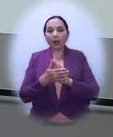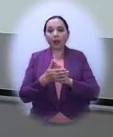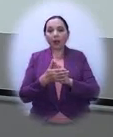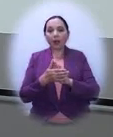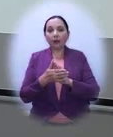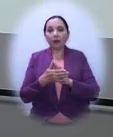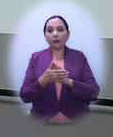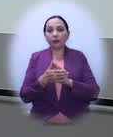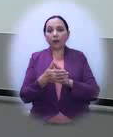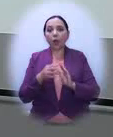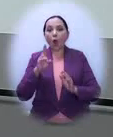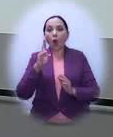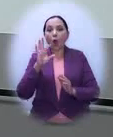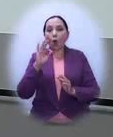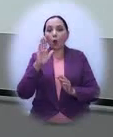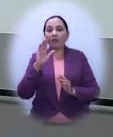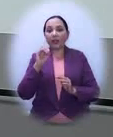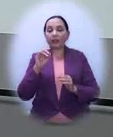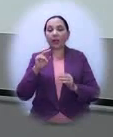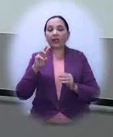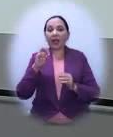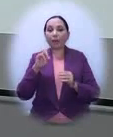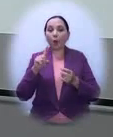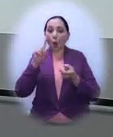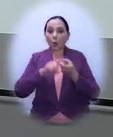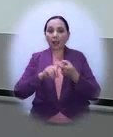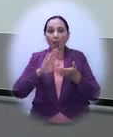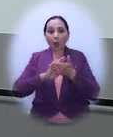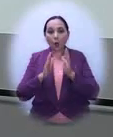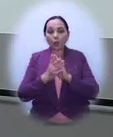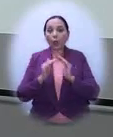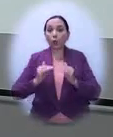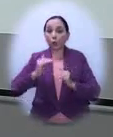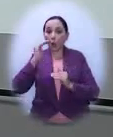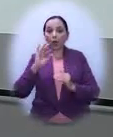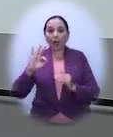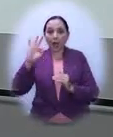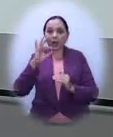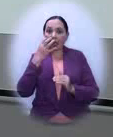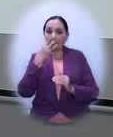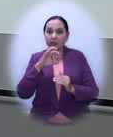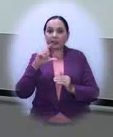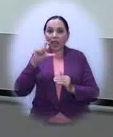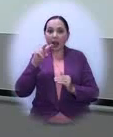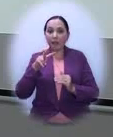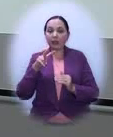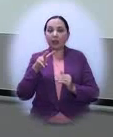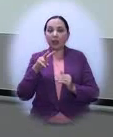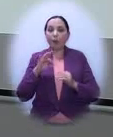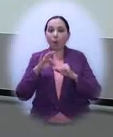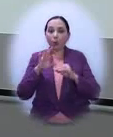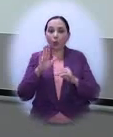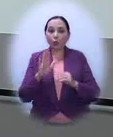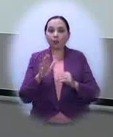Ba'zi hollarda konvektorni tarmoqqa ulangan holatda o'ta yuqori haroratda qizdirish elementlari qizib